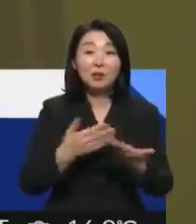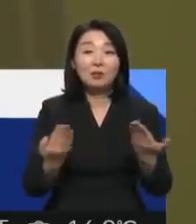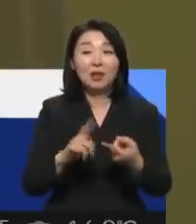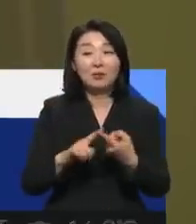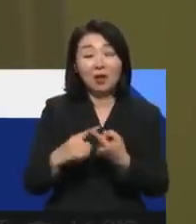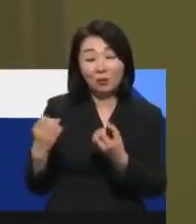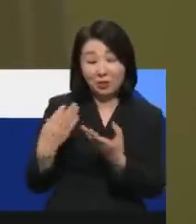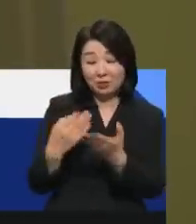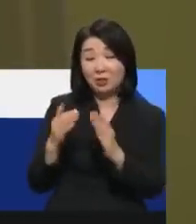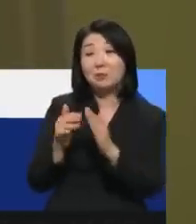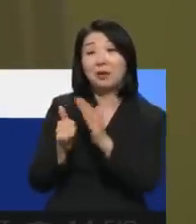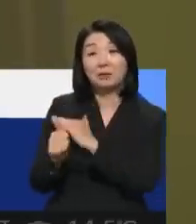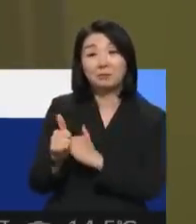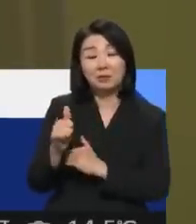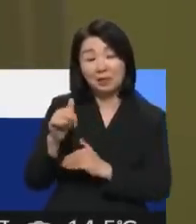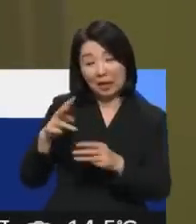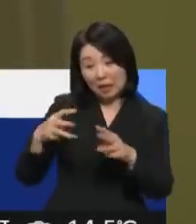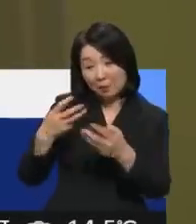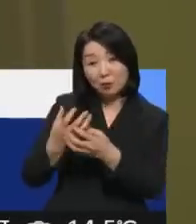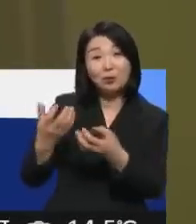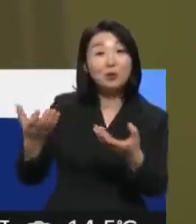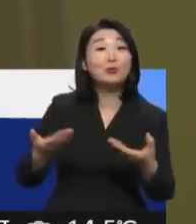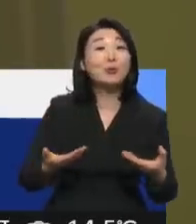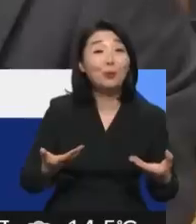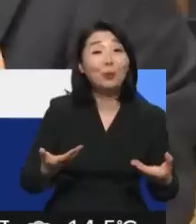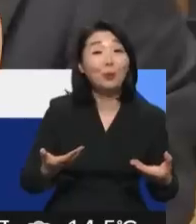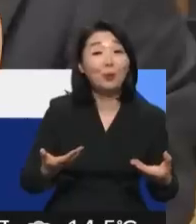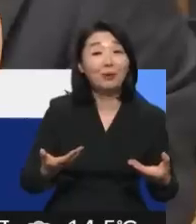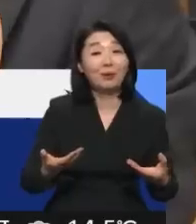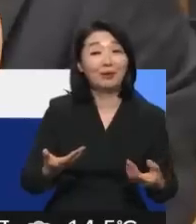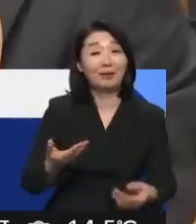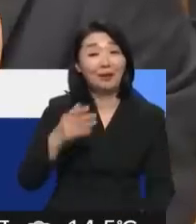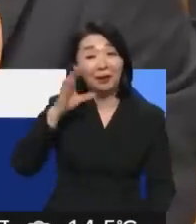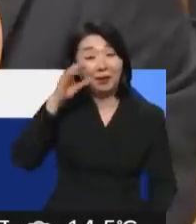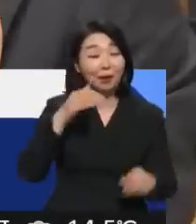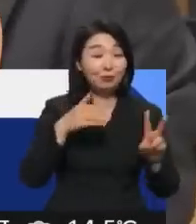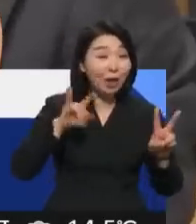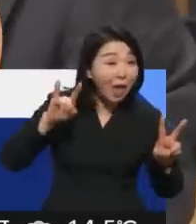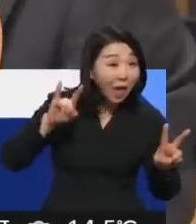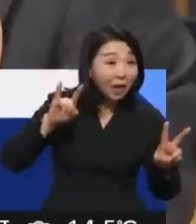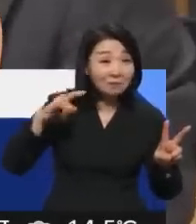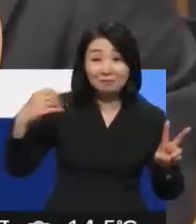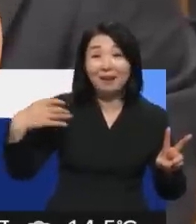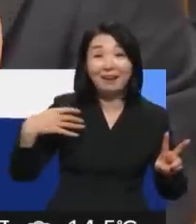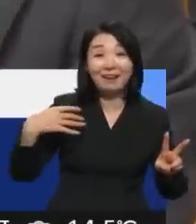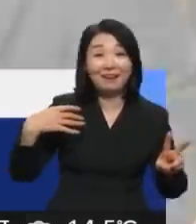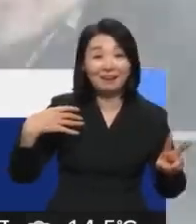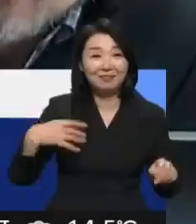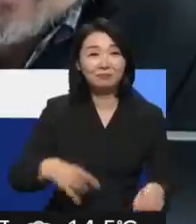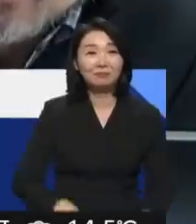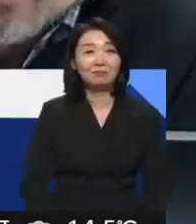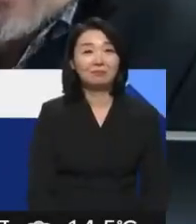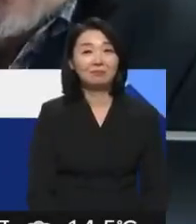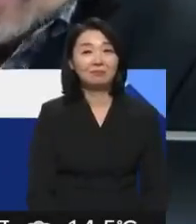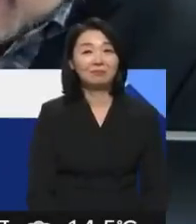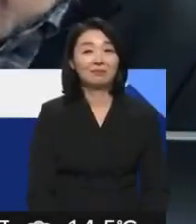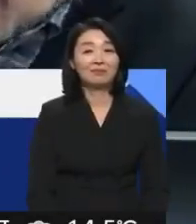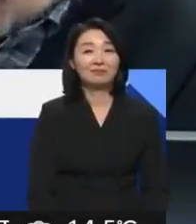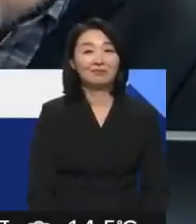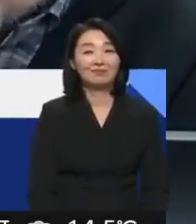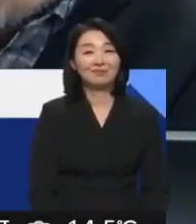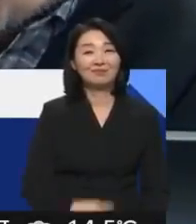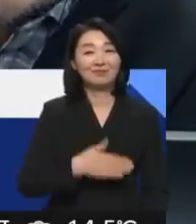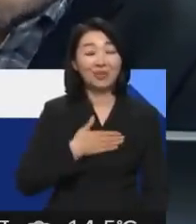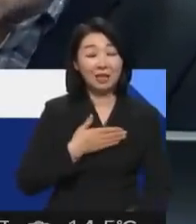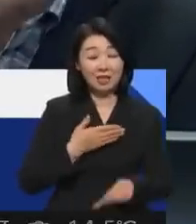네. 라면도 끓여주시고요. 아, 직접요? 예, 라면 끓이면서 계란 두 개? 뭐 이렇게 말씀도 하시고 네. 그러면 나는